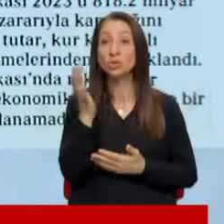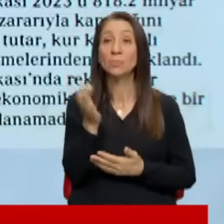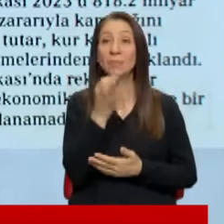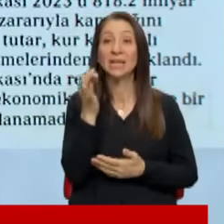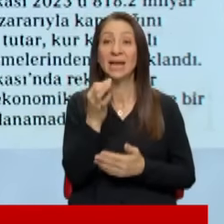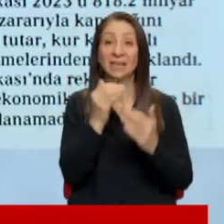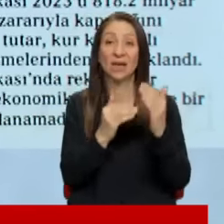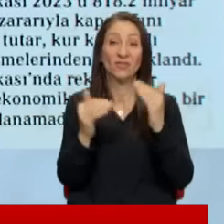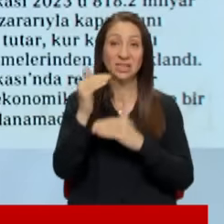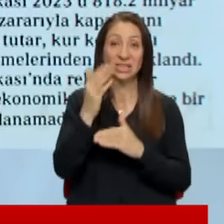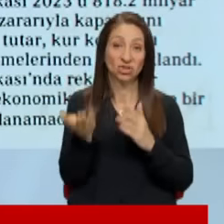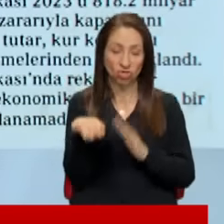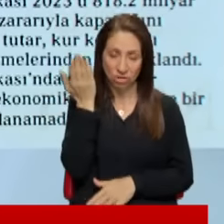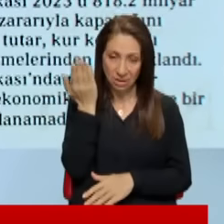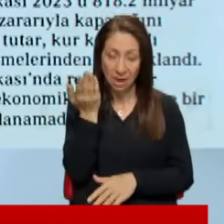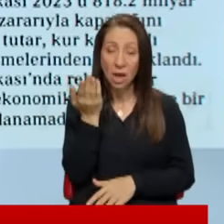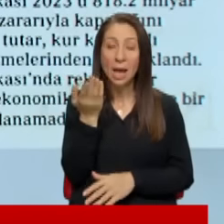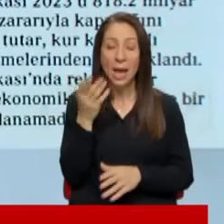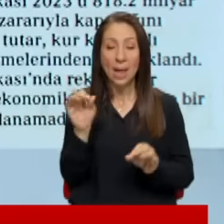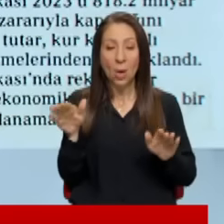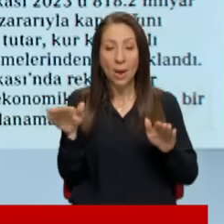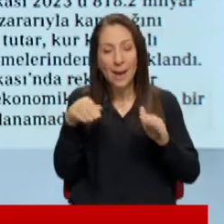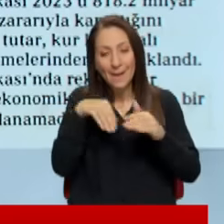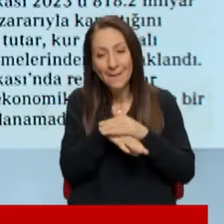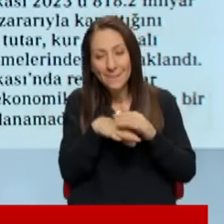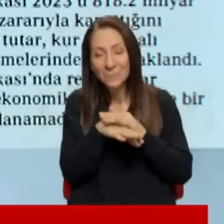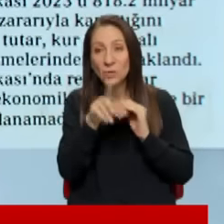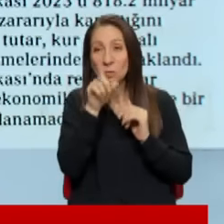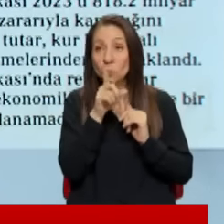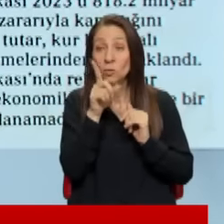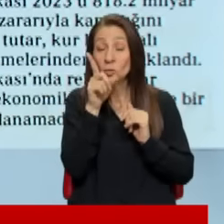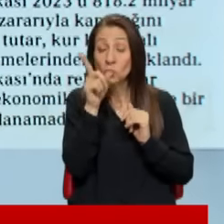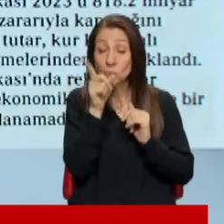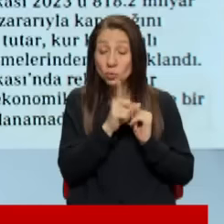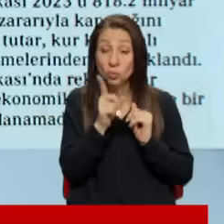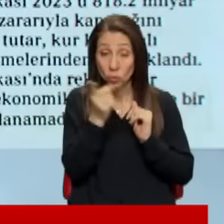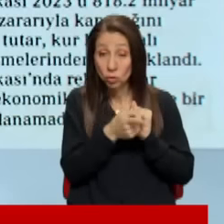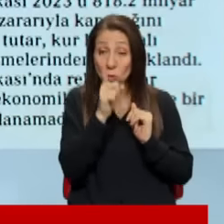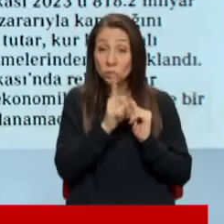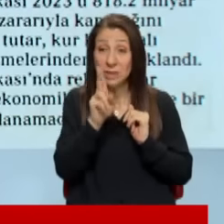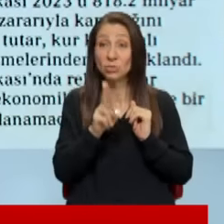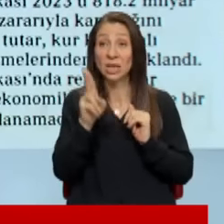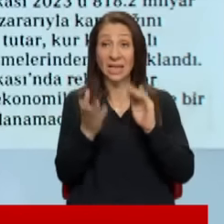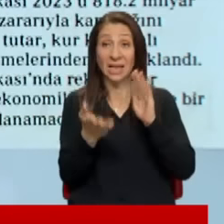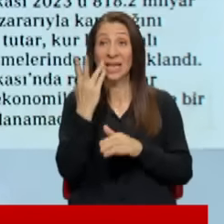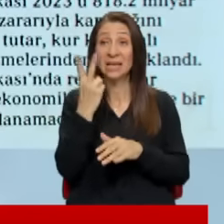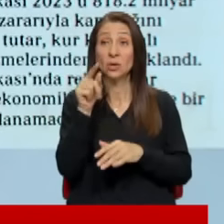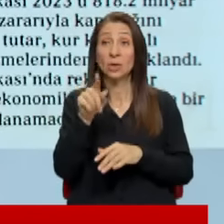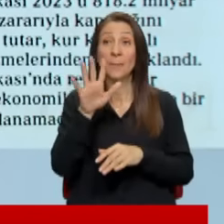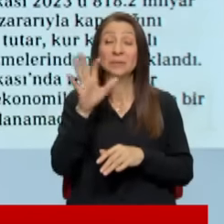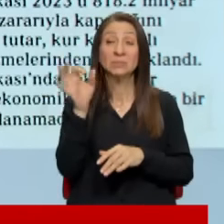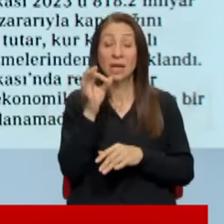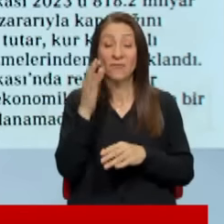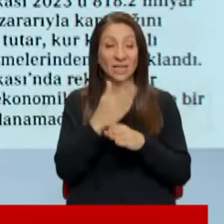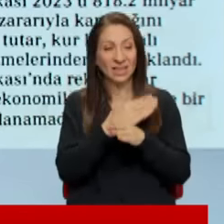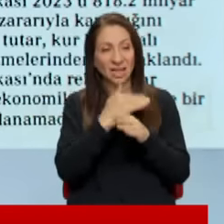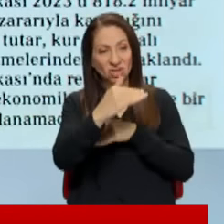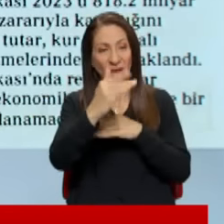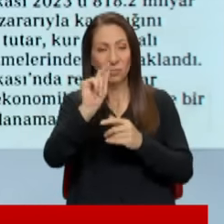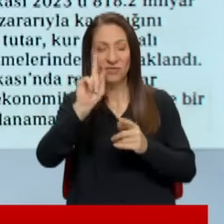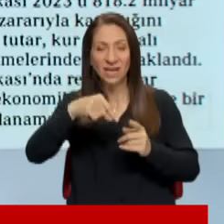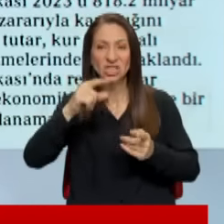milyar liranın üstünde çıktı. Örtülü ödenek %177 artarak 2.5 milyar lira oldu. Yurttaştan alınan